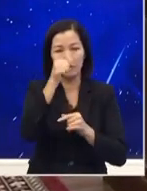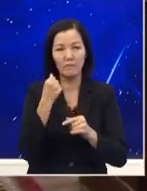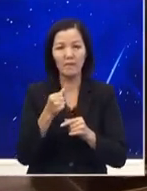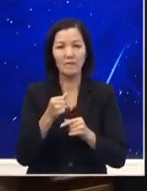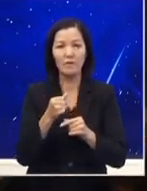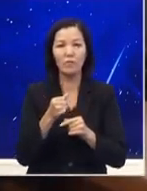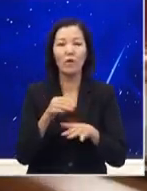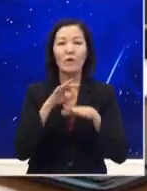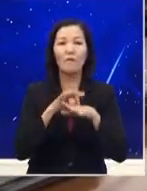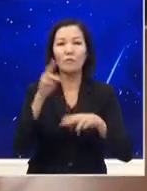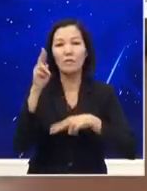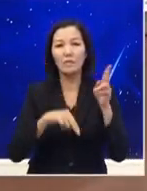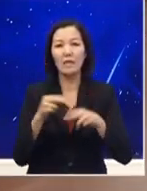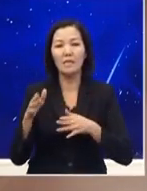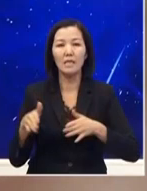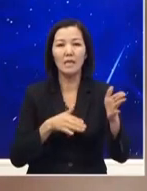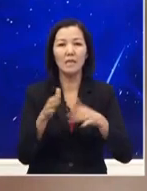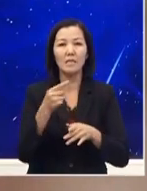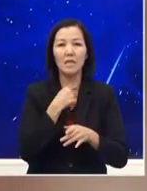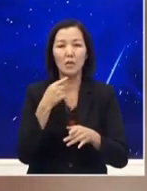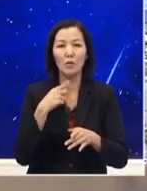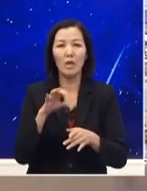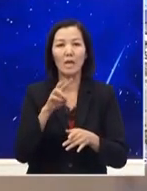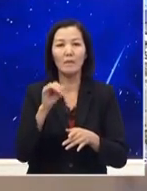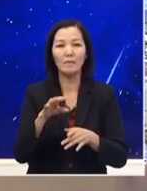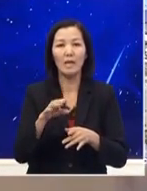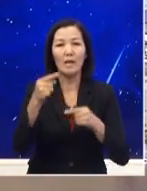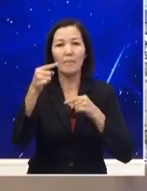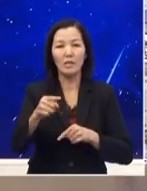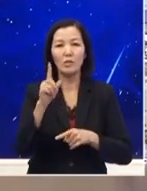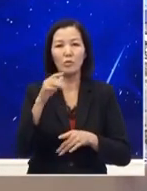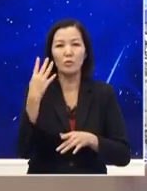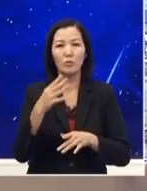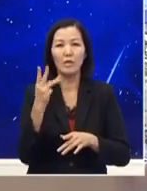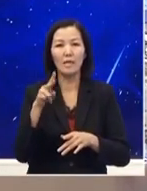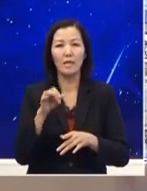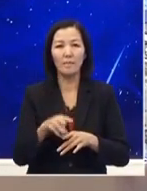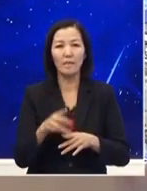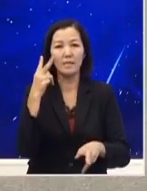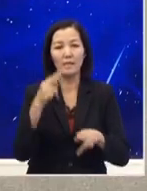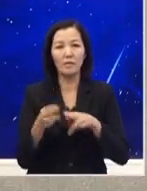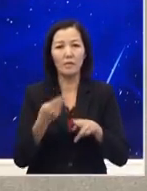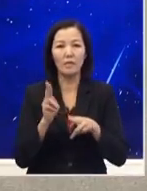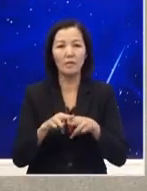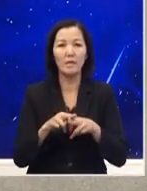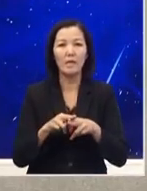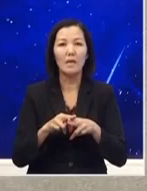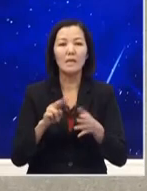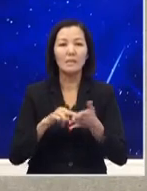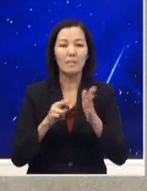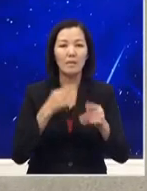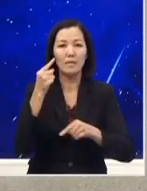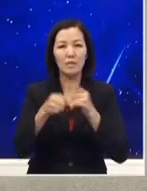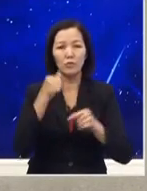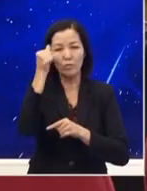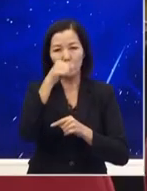2019 года ведется строительство трассы Талдыкурган-Лепсы протяженностью 140 километров, завершение которой запланировано в будущем